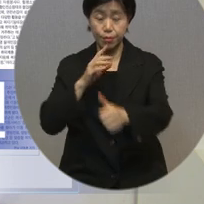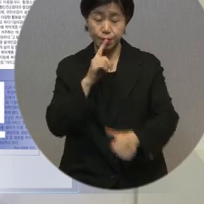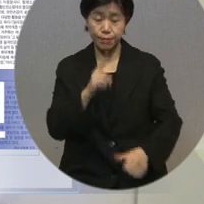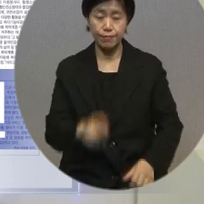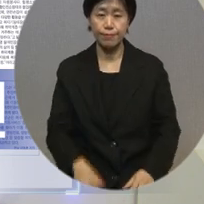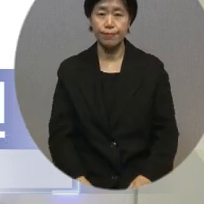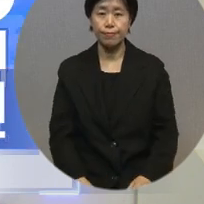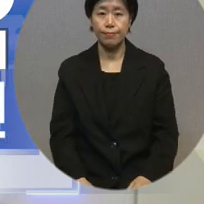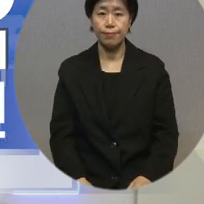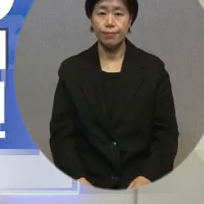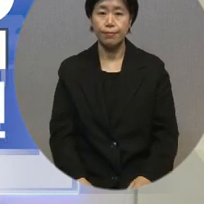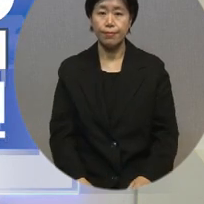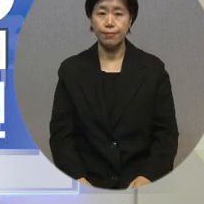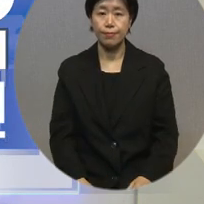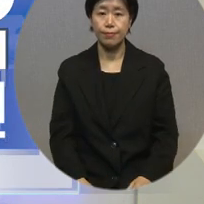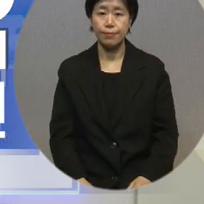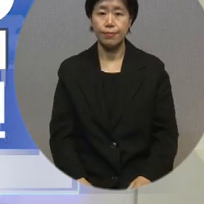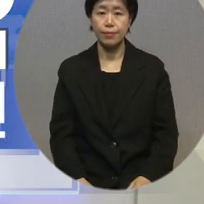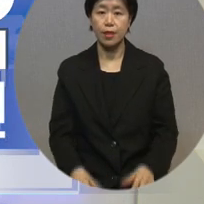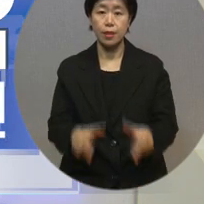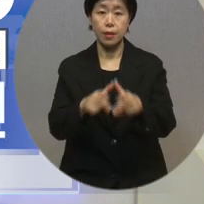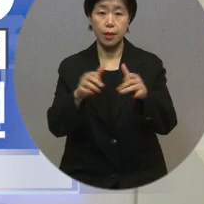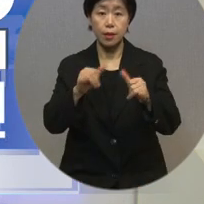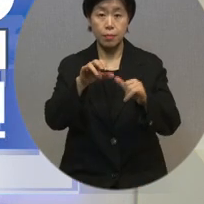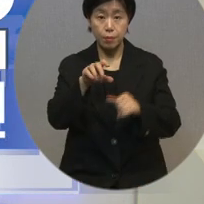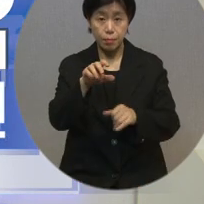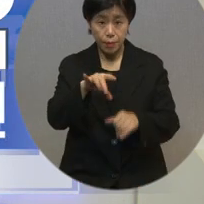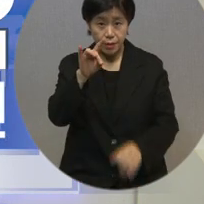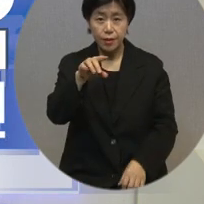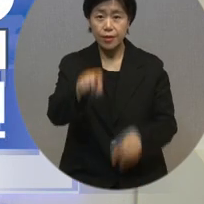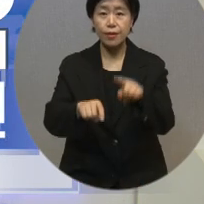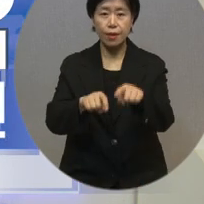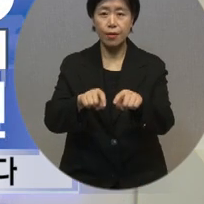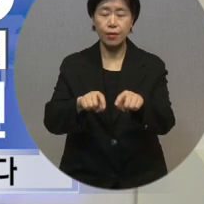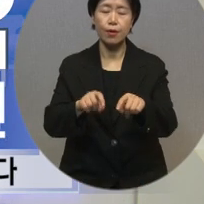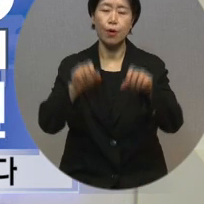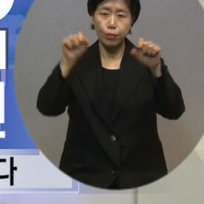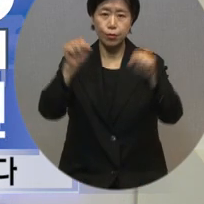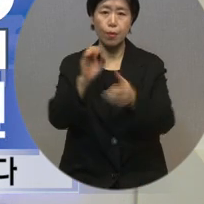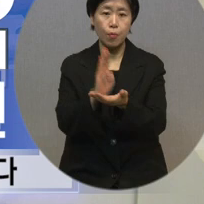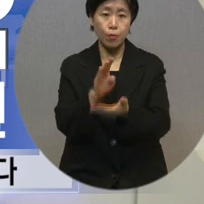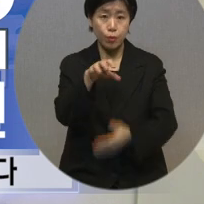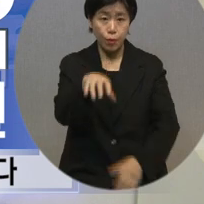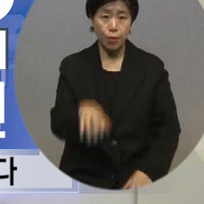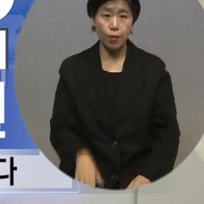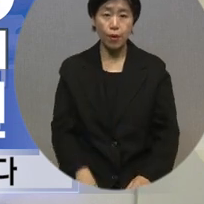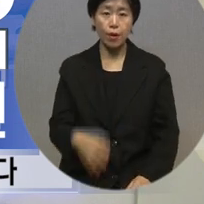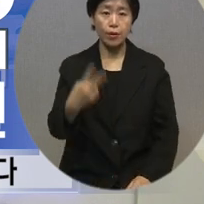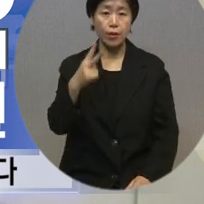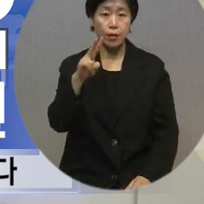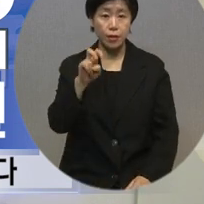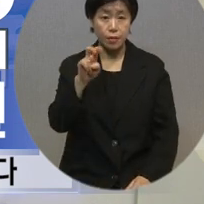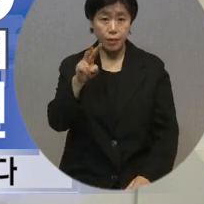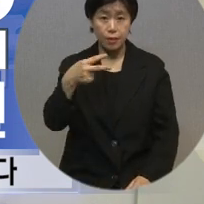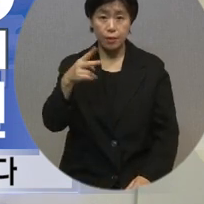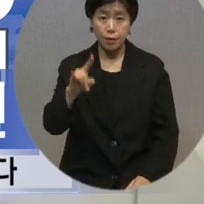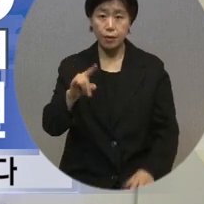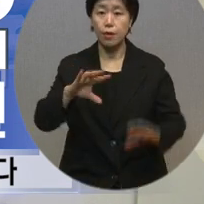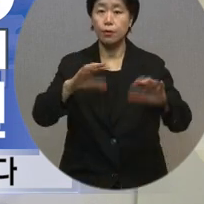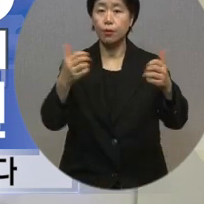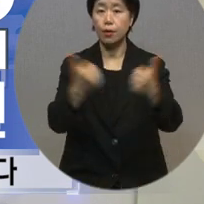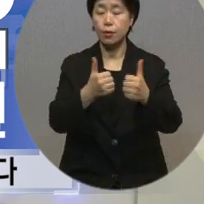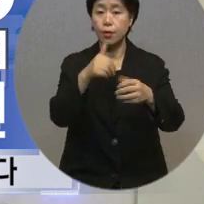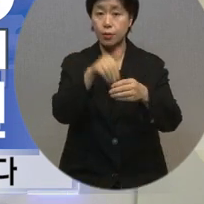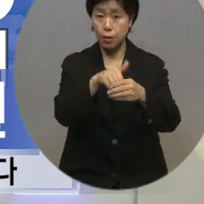말했습니다 12년입니다 장애인 먼저 실천 운동본부가 제 22대 국회의원 선거 장애인